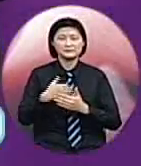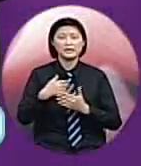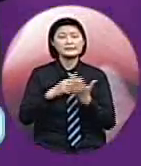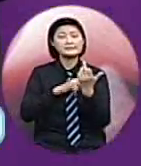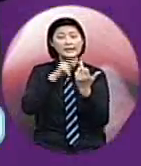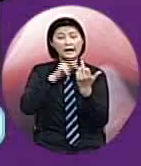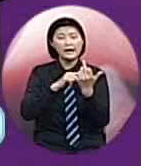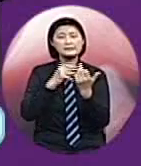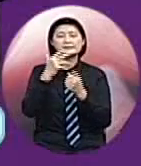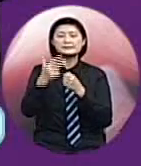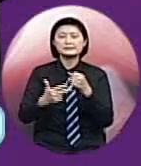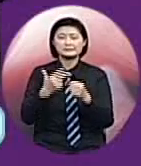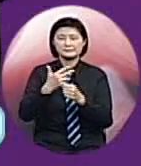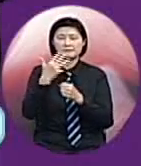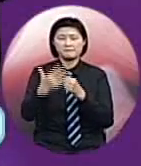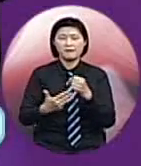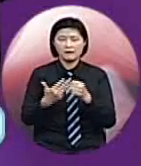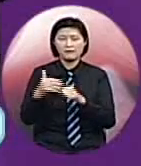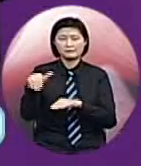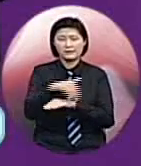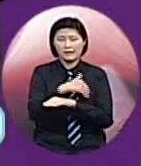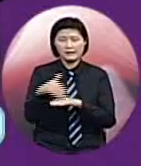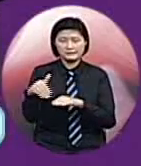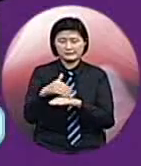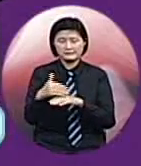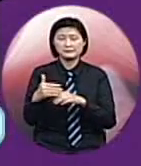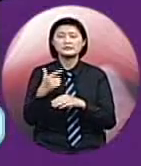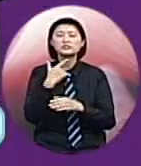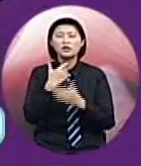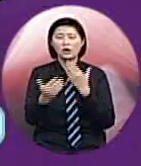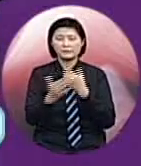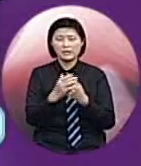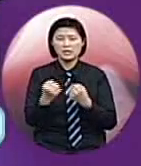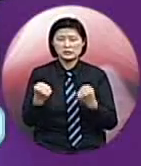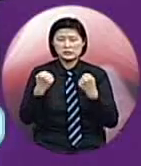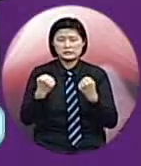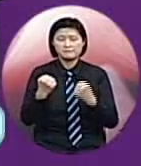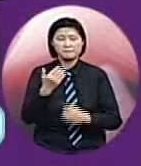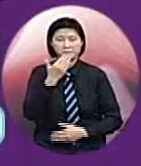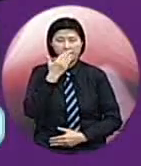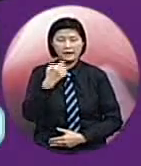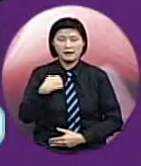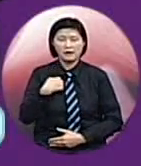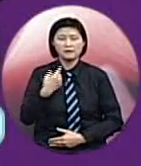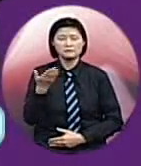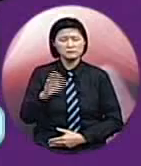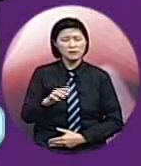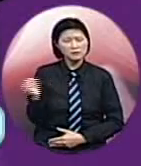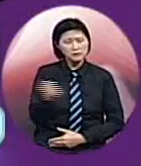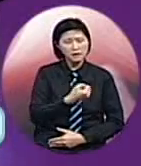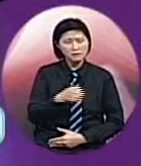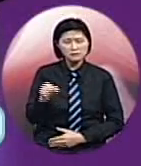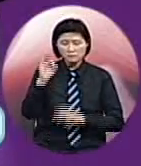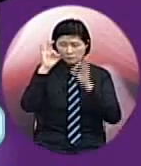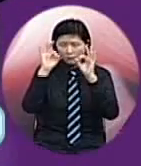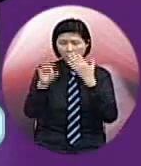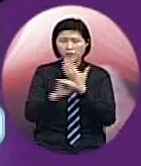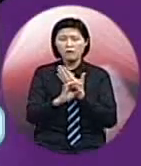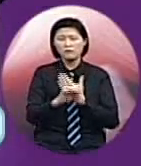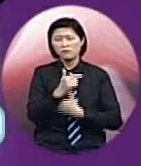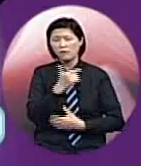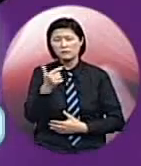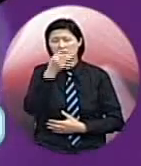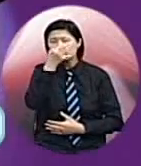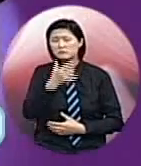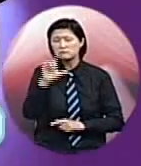산을 한 7, 8년 다녀가지고 네. 그 근력은 좋습니다. 예. 근데 테니스가 너무 힘들 것 같아요. 보기에. 발로 하는